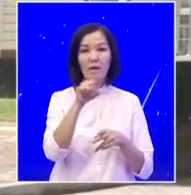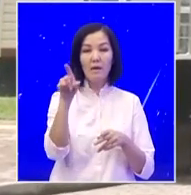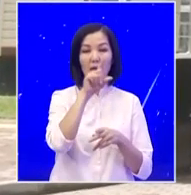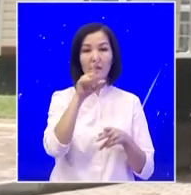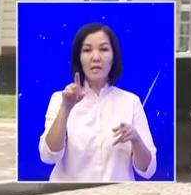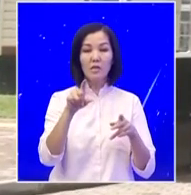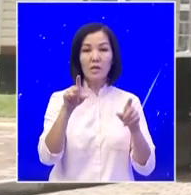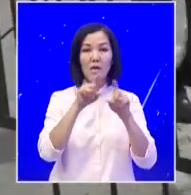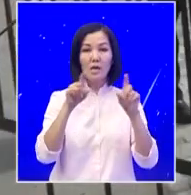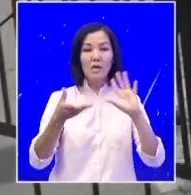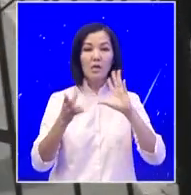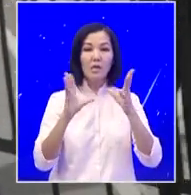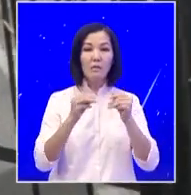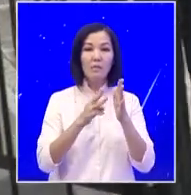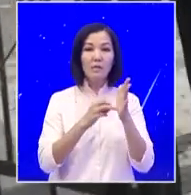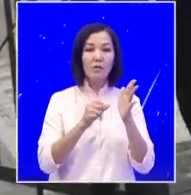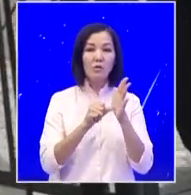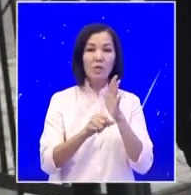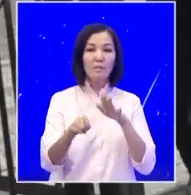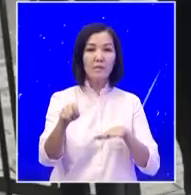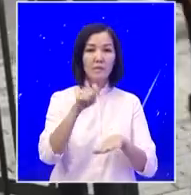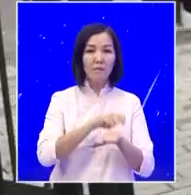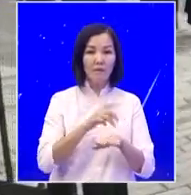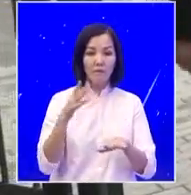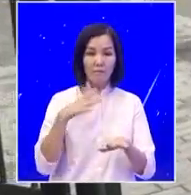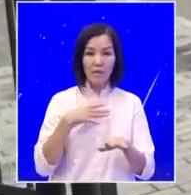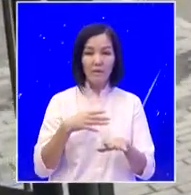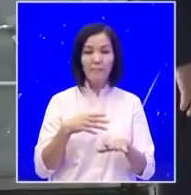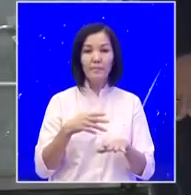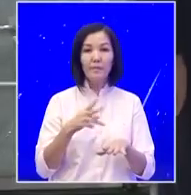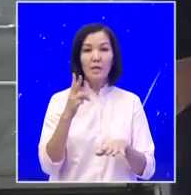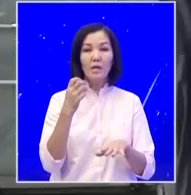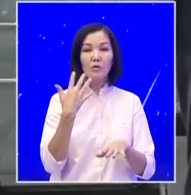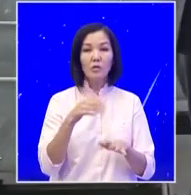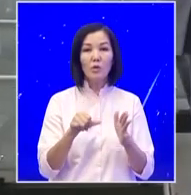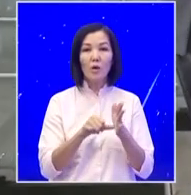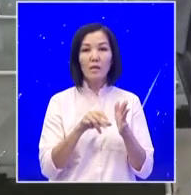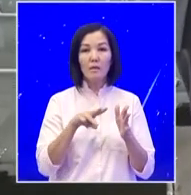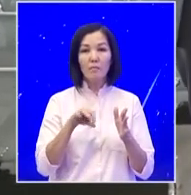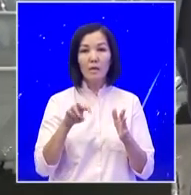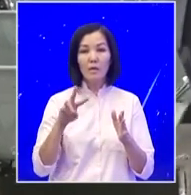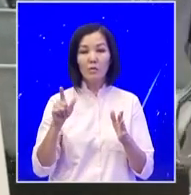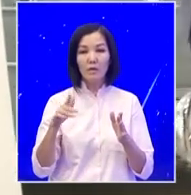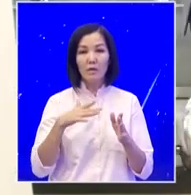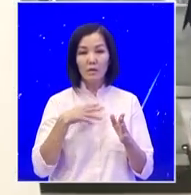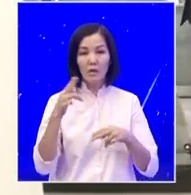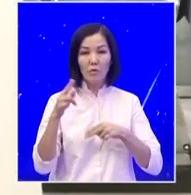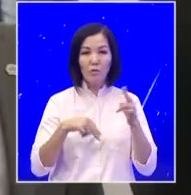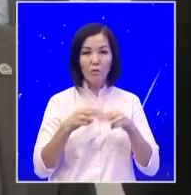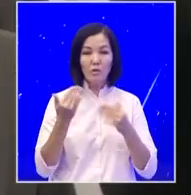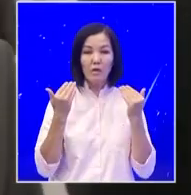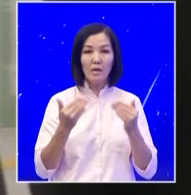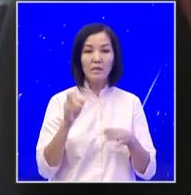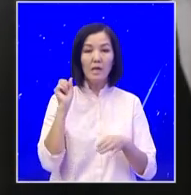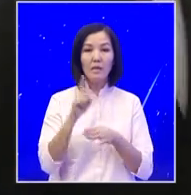еңселі ғимараттың жалпы аумағы 860 шаршы метрді құрайды. Құны 256 миллион теңгеге бой көтерген нысанды бүгінде